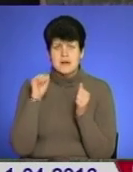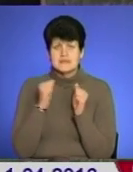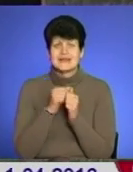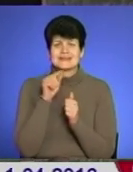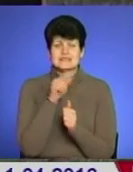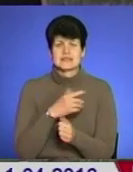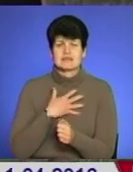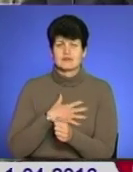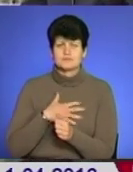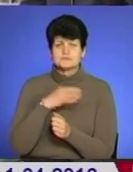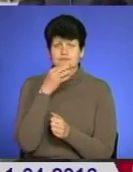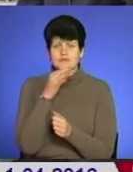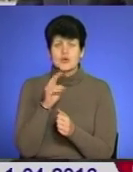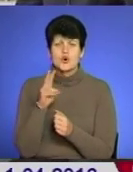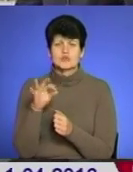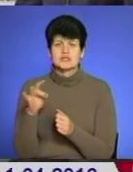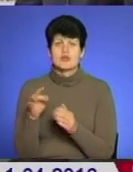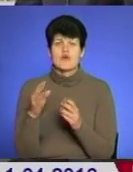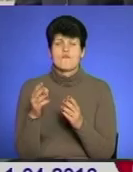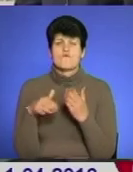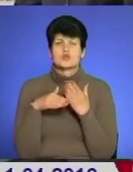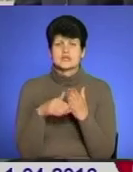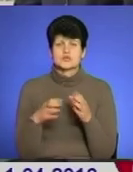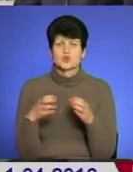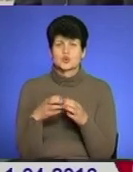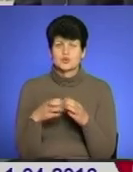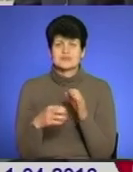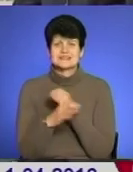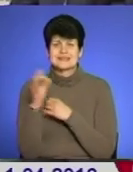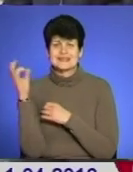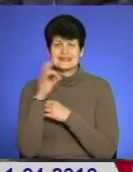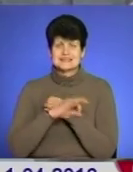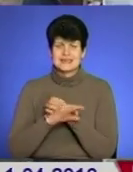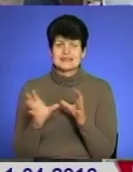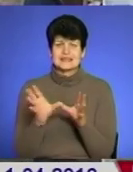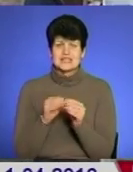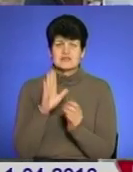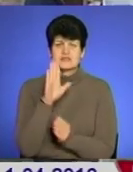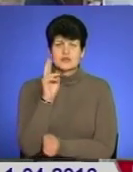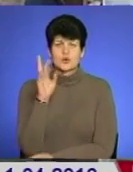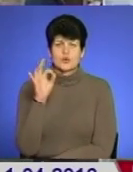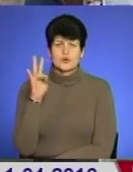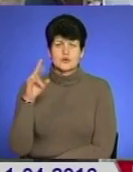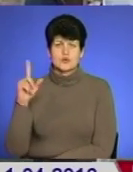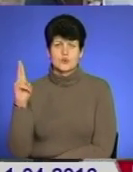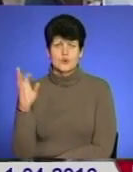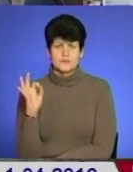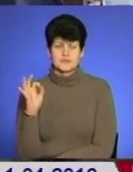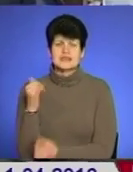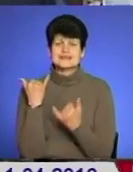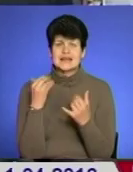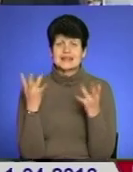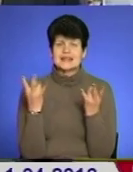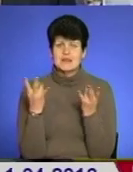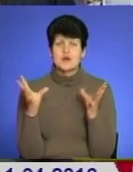хвилюються, зауважив координатор волонтерської групи «Схід та Захід єдині» Василь Конько. Зараз треба об'єднатися, бо вони,